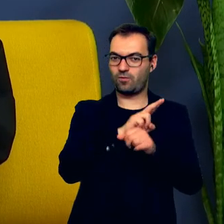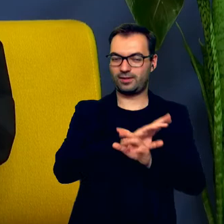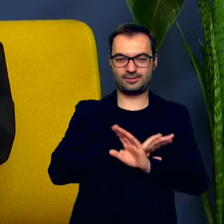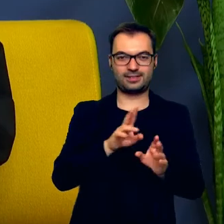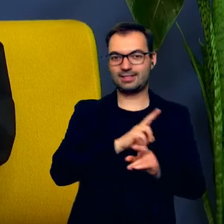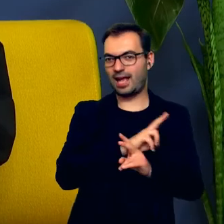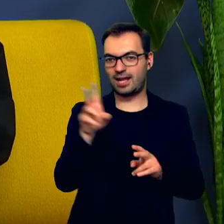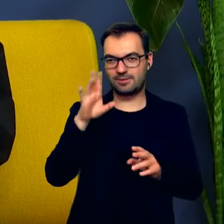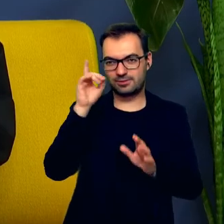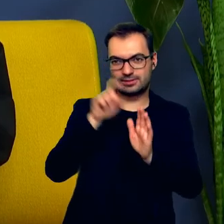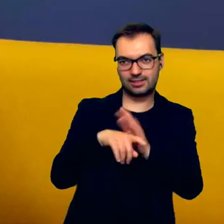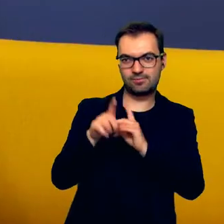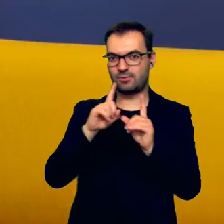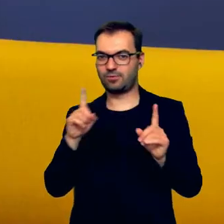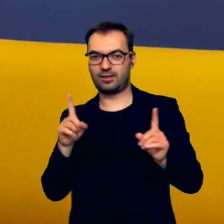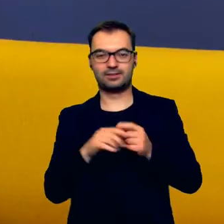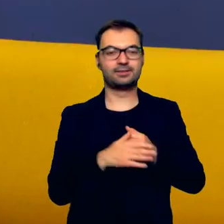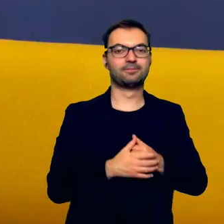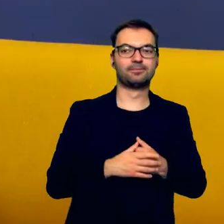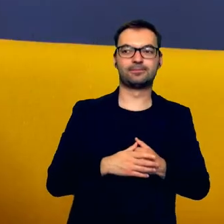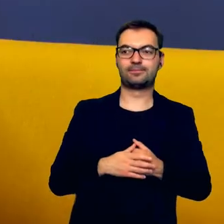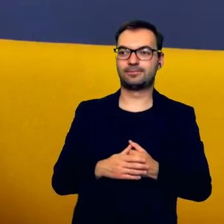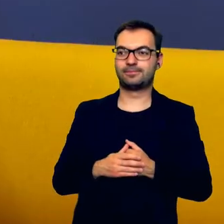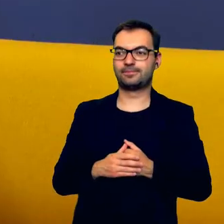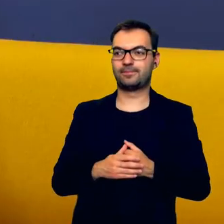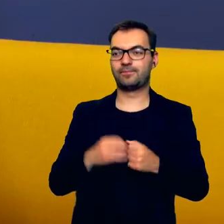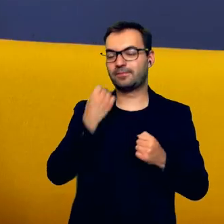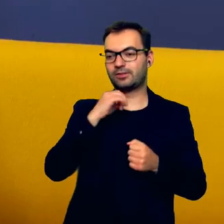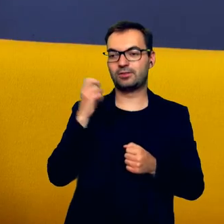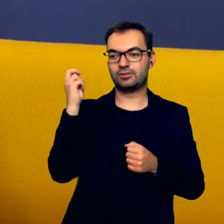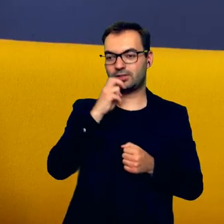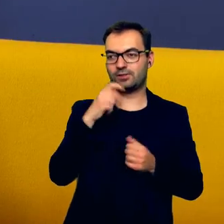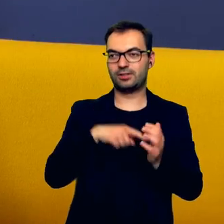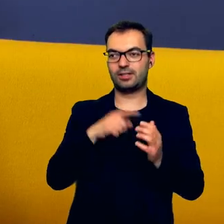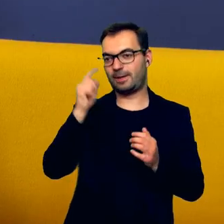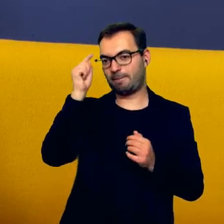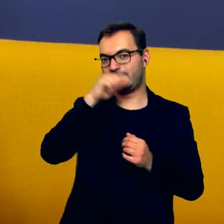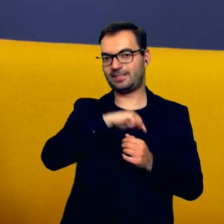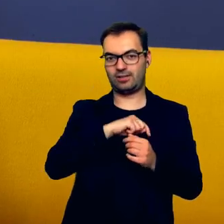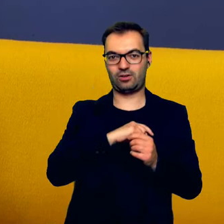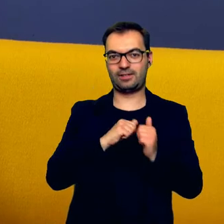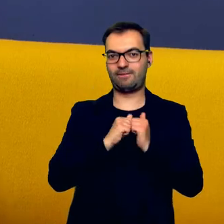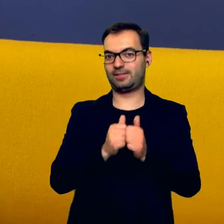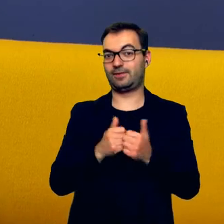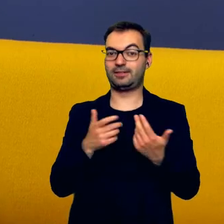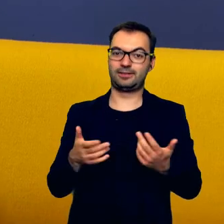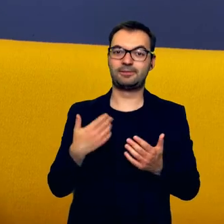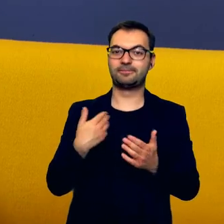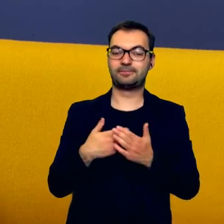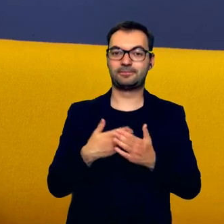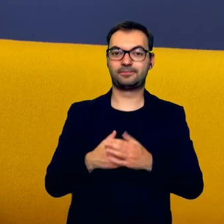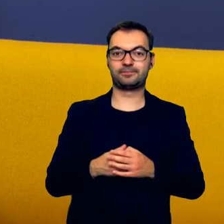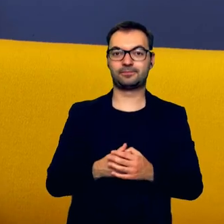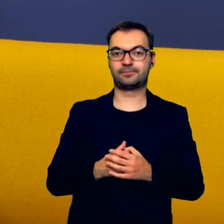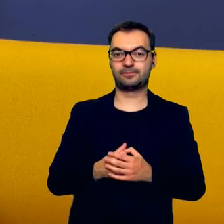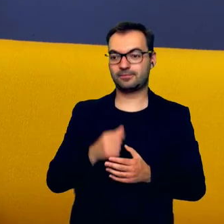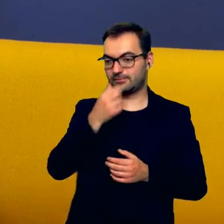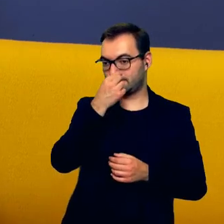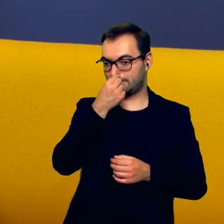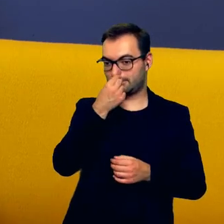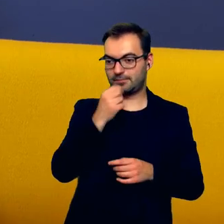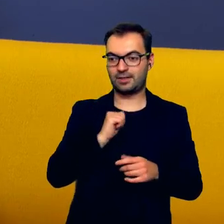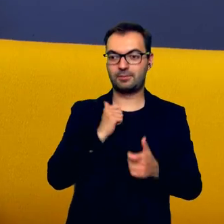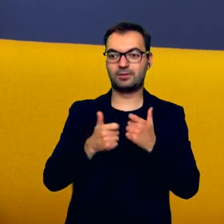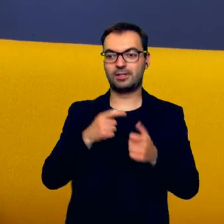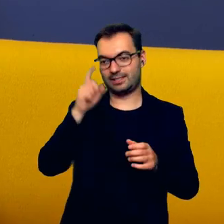bo każdy może cię zdradzić. Jest bardzo ciekawym psychologicznym wyzwaniem. Dlatego, że aby